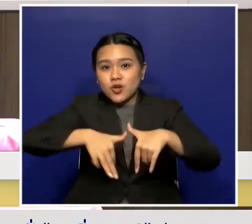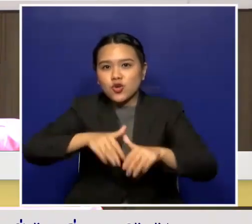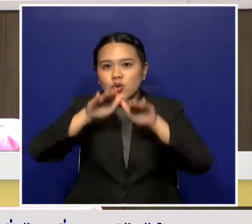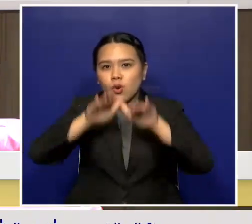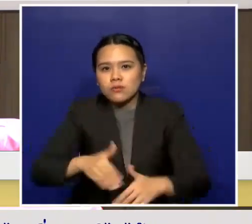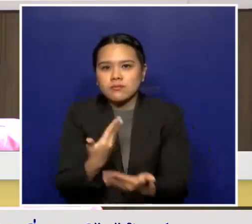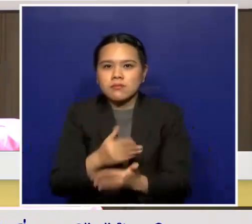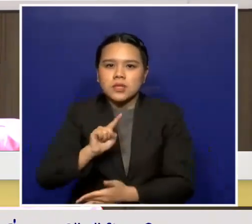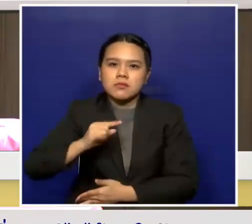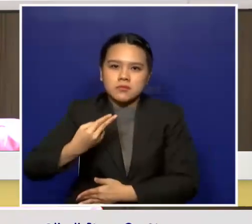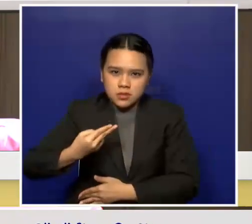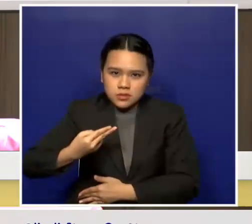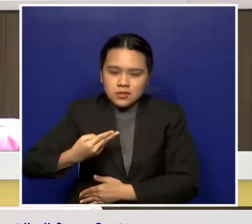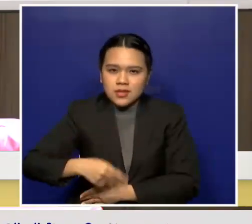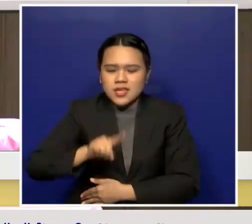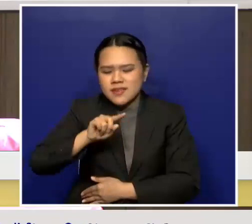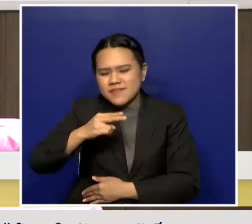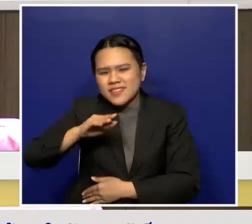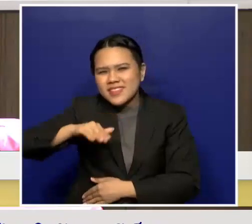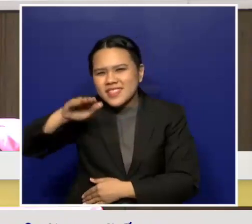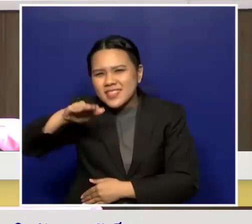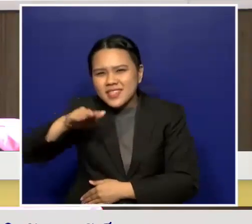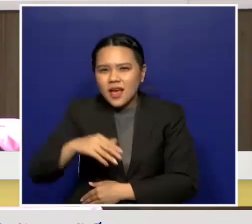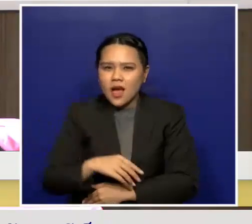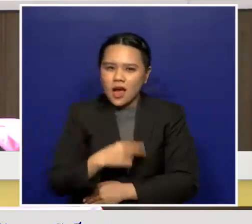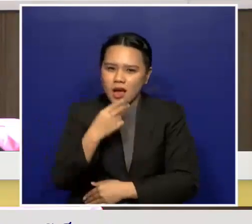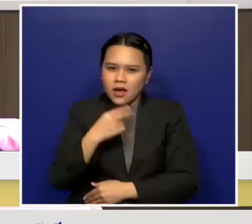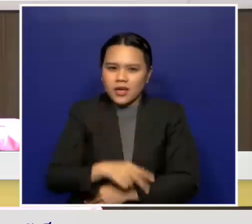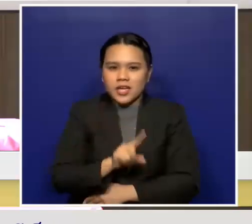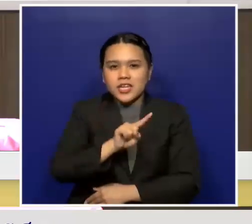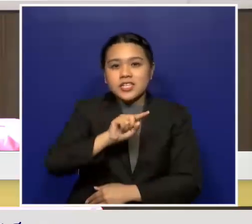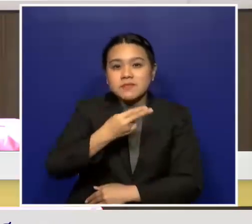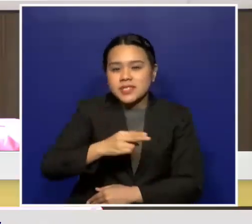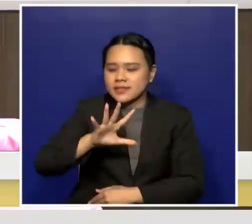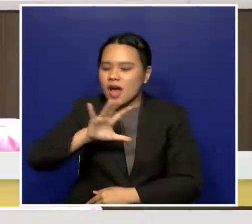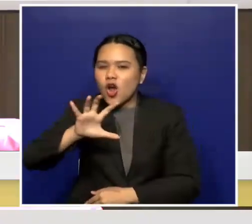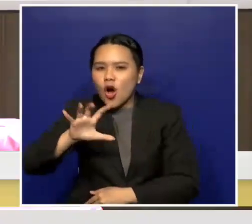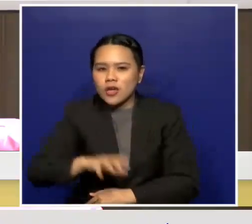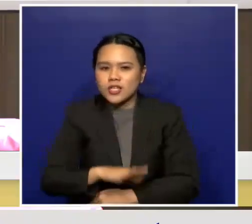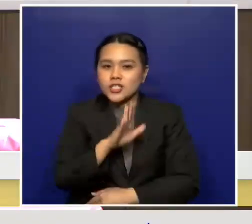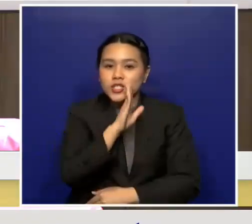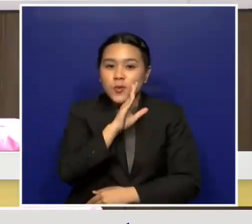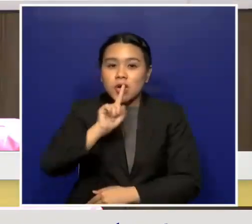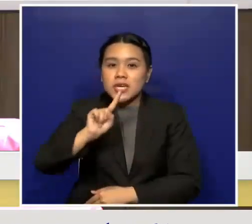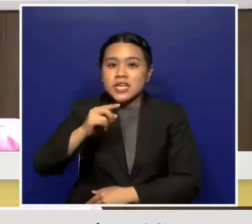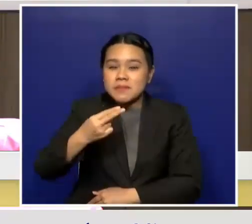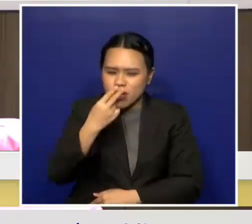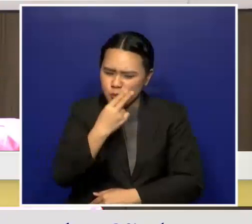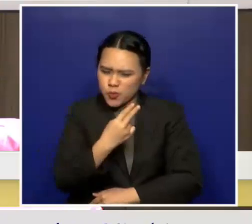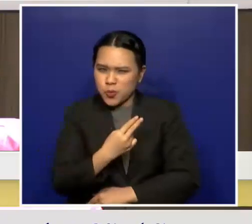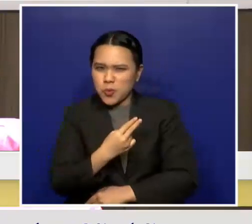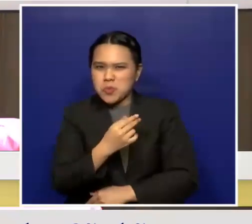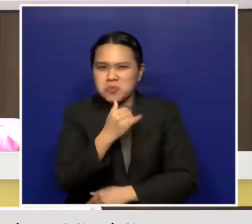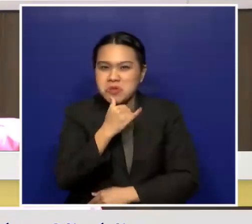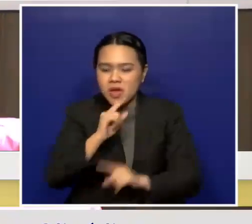าท 10,000 เศษเศษโอ้โหมันน่าเกลียด 10,000 กับ500ถ้าจะให้หมื่นเดียวกลายเป็นเดี๋ยวดูน่าเกลียดเอาไป